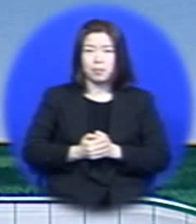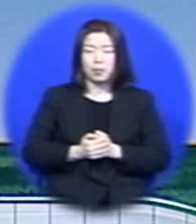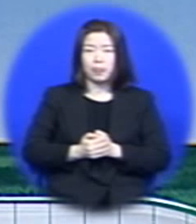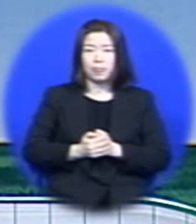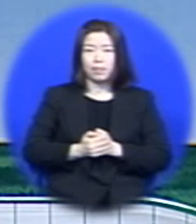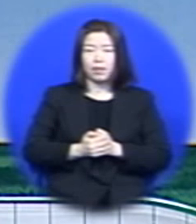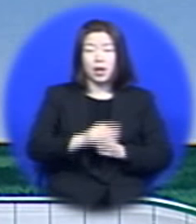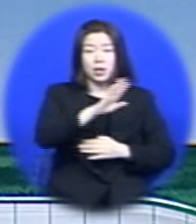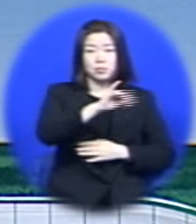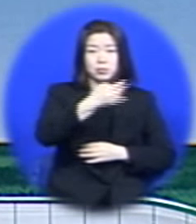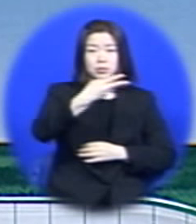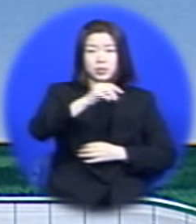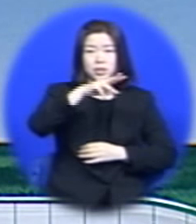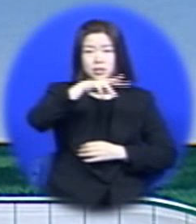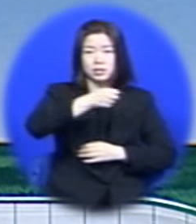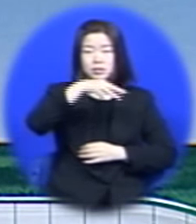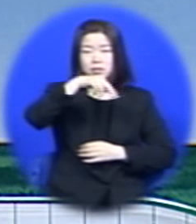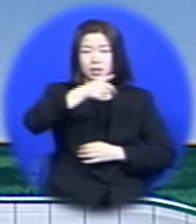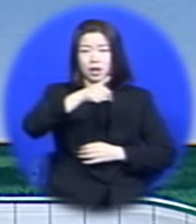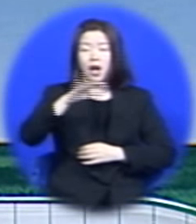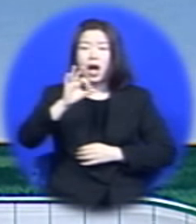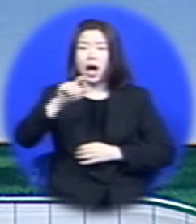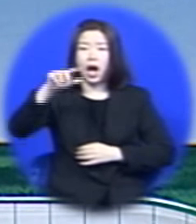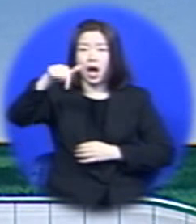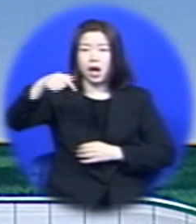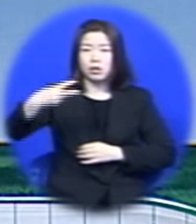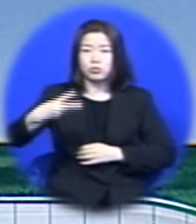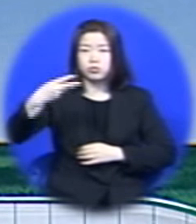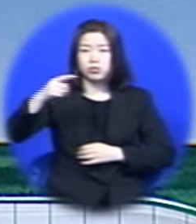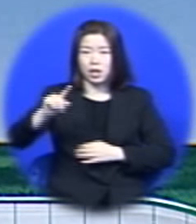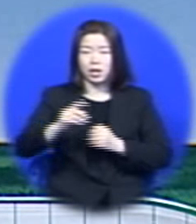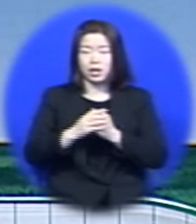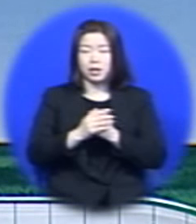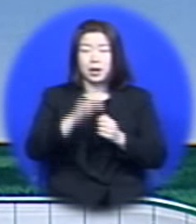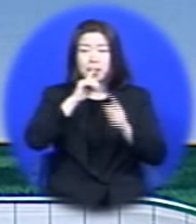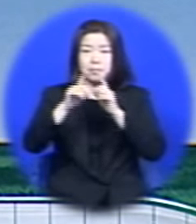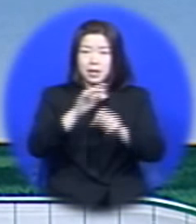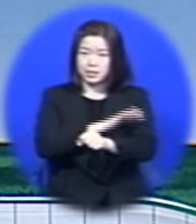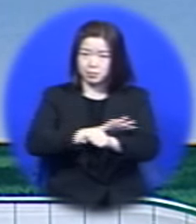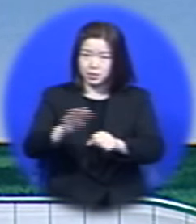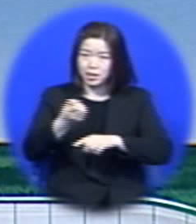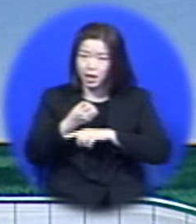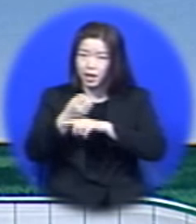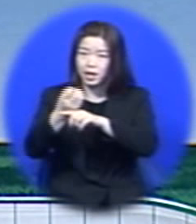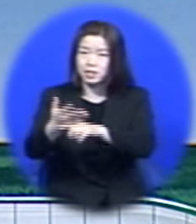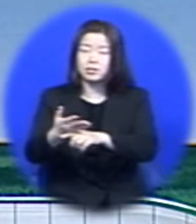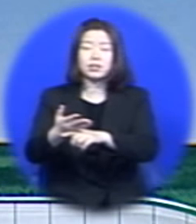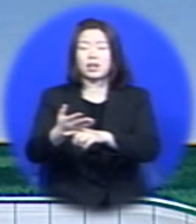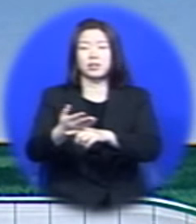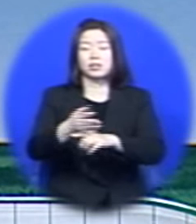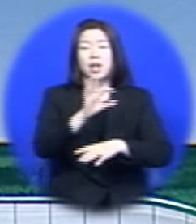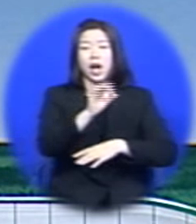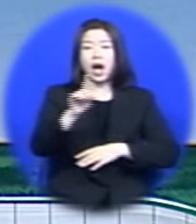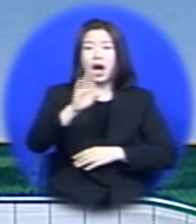브리스가와 아굴라 부부가 아주 말씀을 잘 전하는 아볼로의 설교를